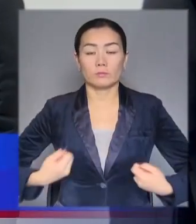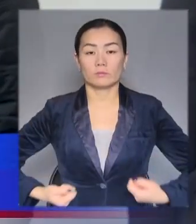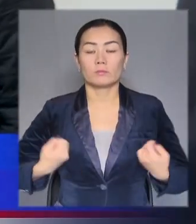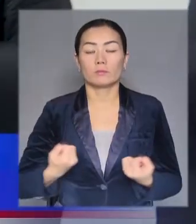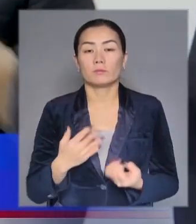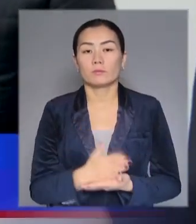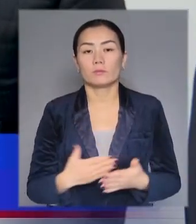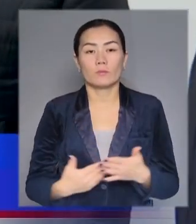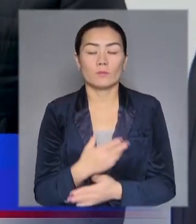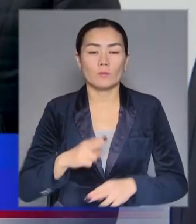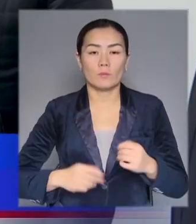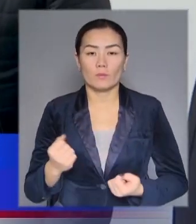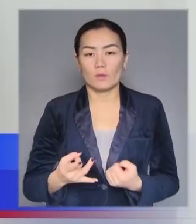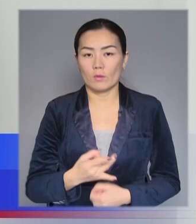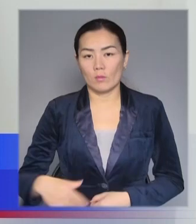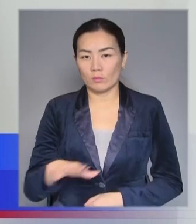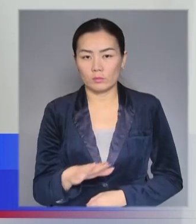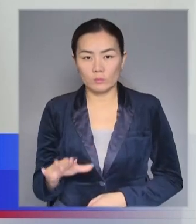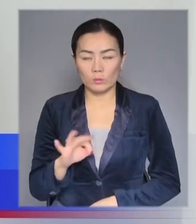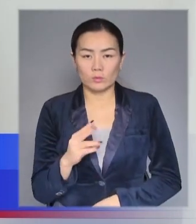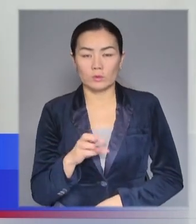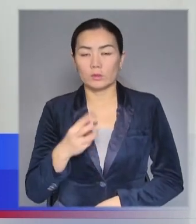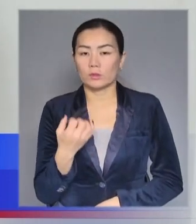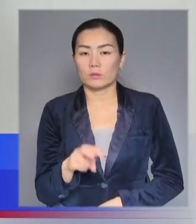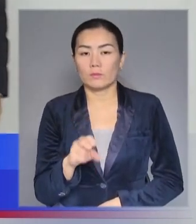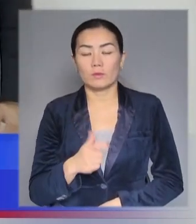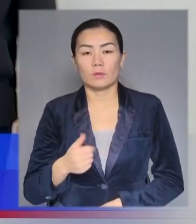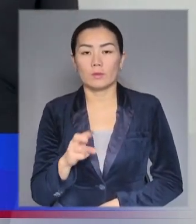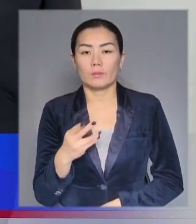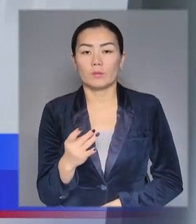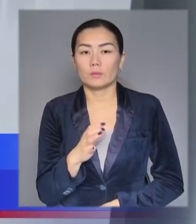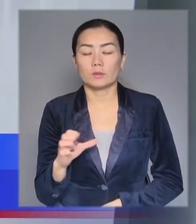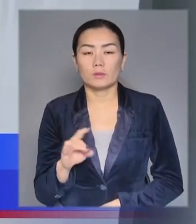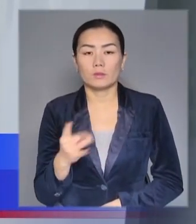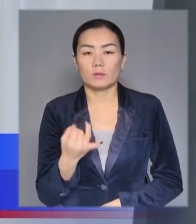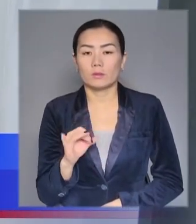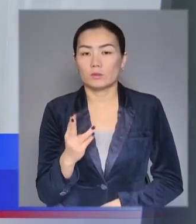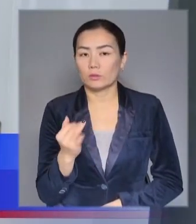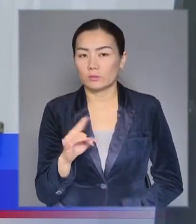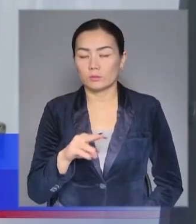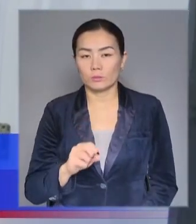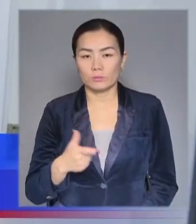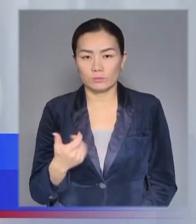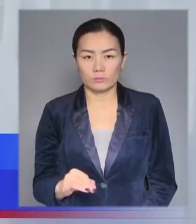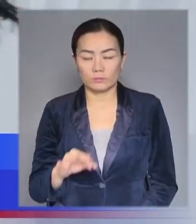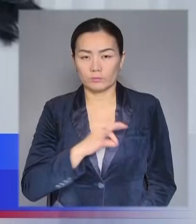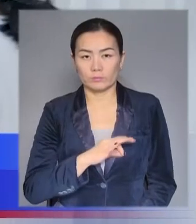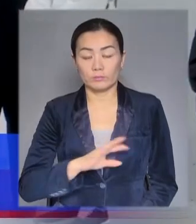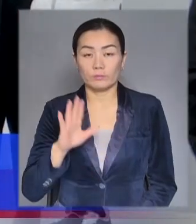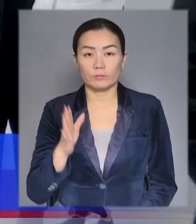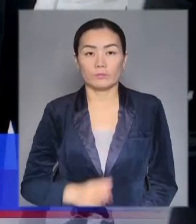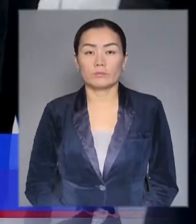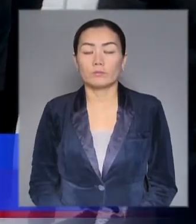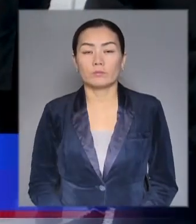қолдауымен алынған жаңа көліктер ауданға қарасты Ортақшыл, Алға, Бейбарыс, Сарайша және Сартоғай елді мекендеріне пайдалануға